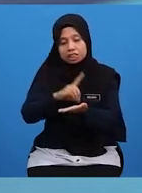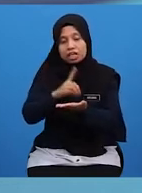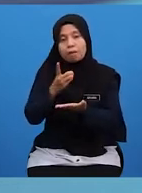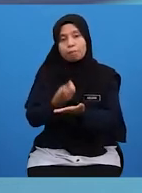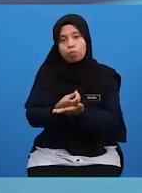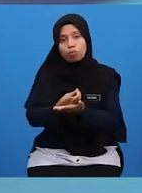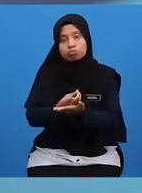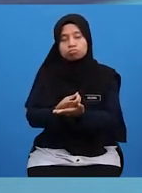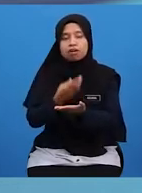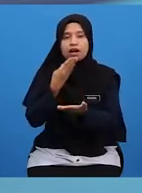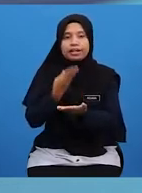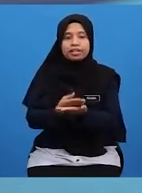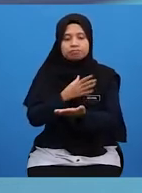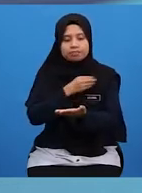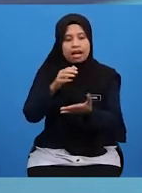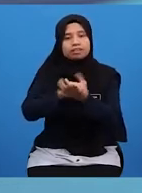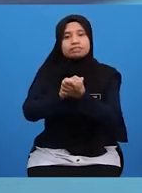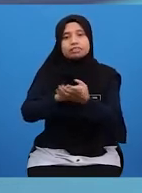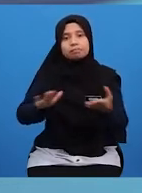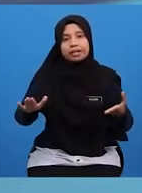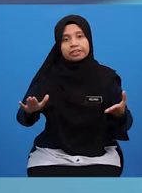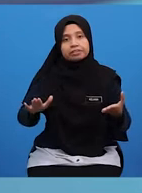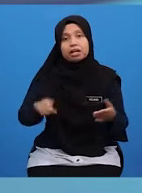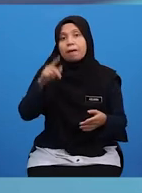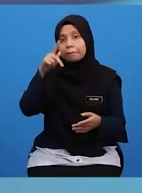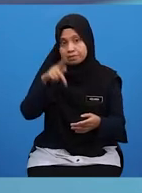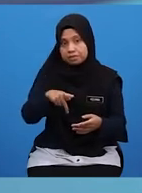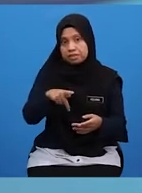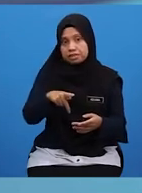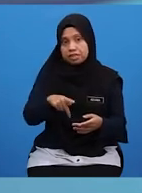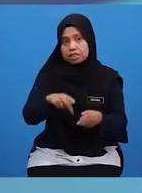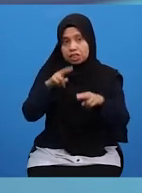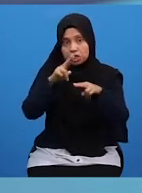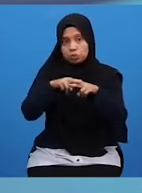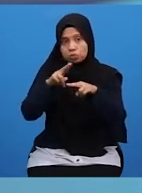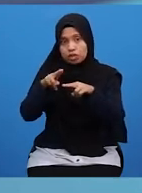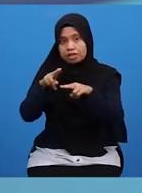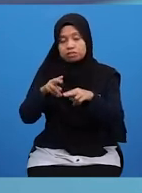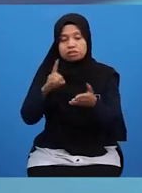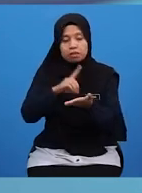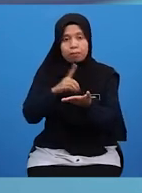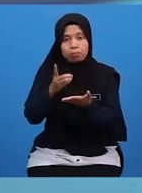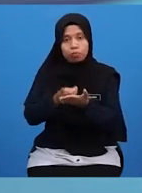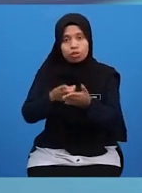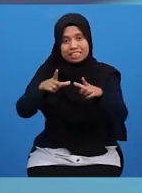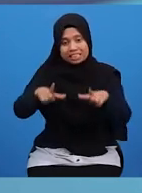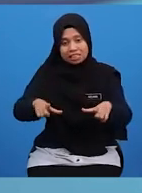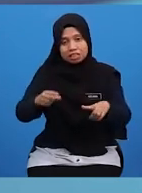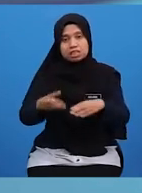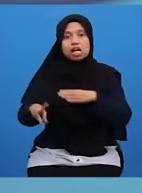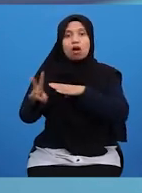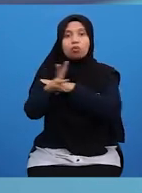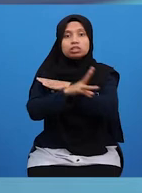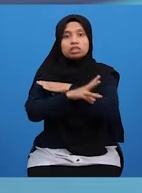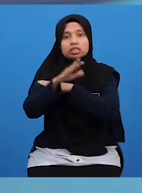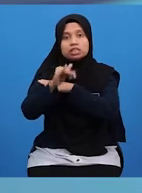dapur dalam keadaan baik dan selamat. Pastikan kedudukan dapur diletakkan di kawasan yang